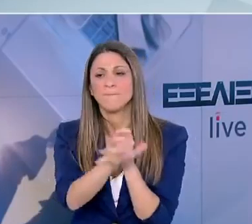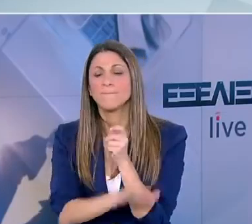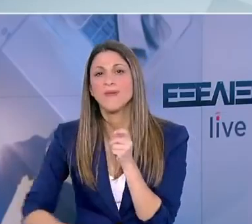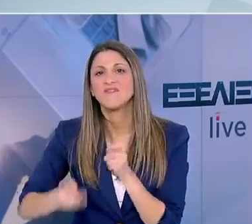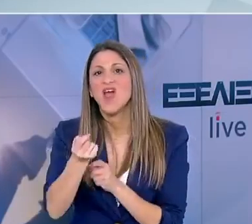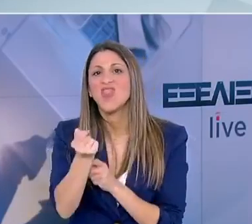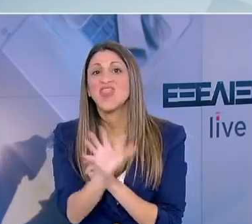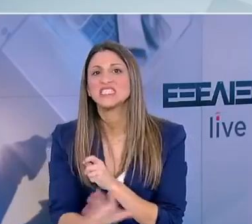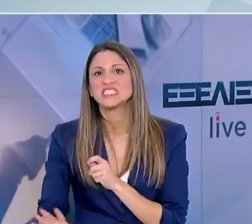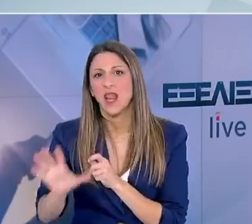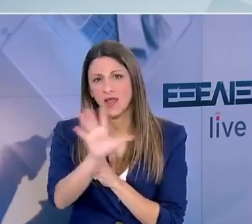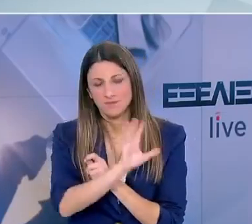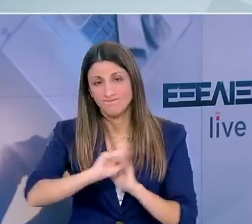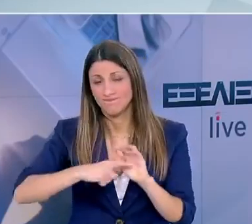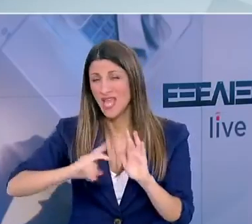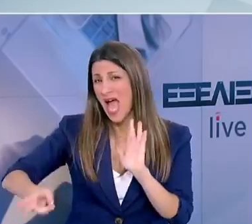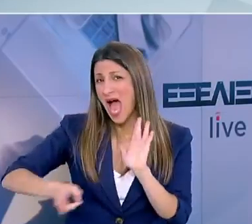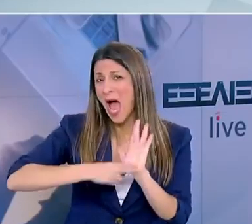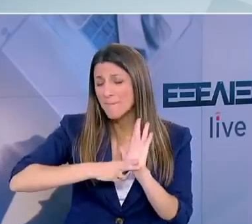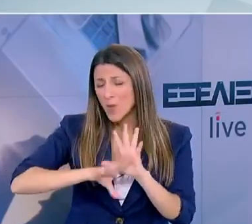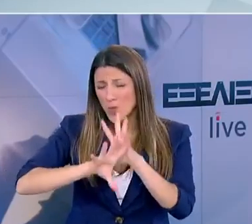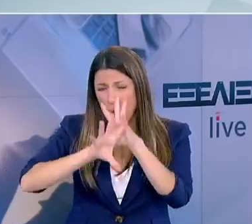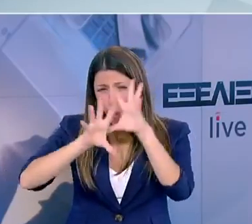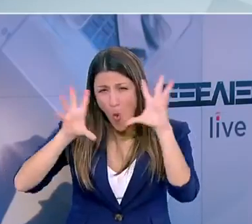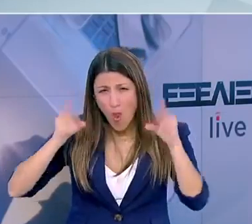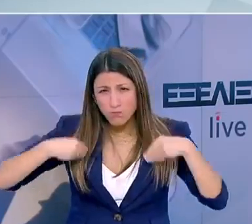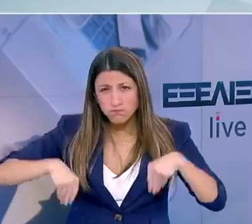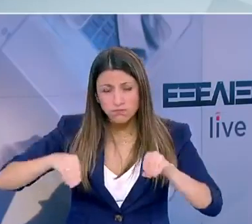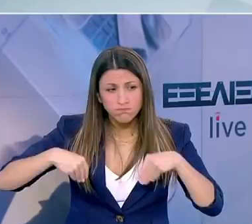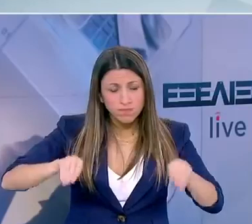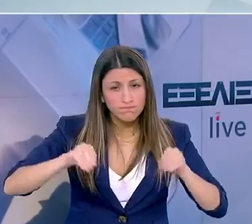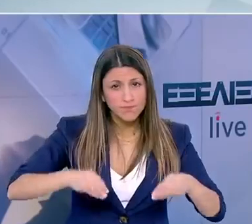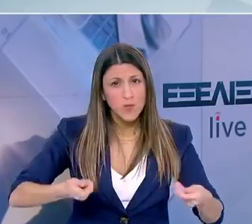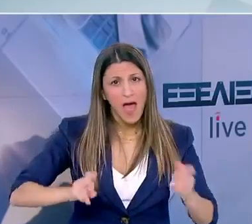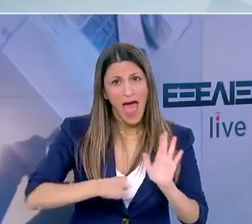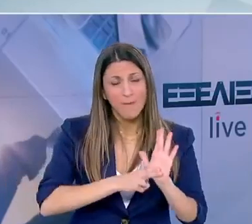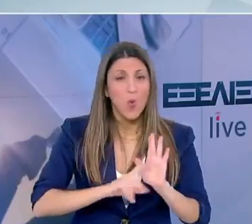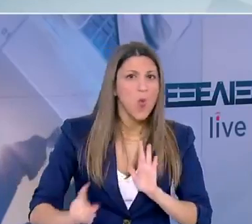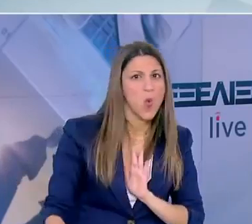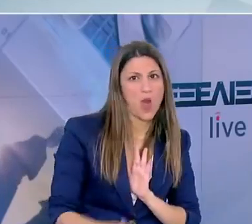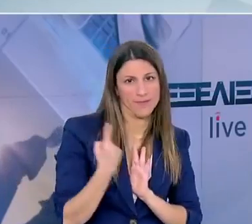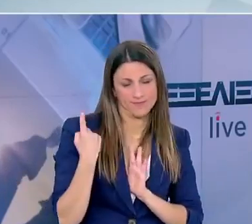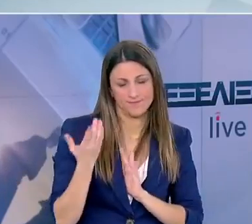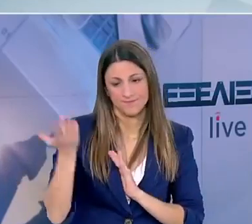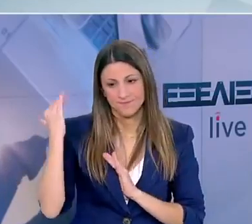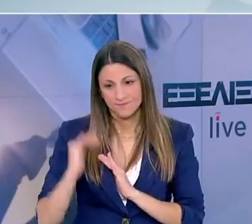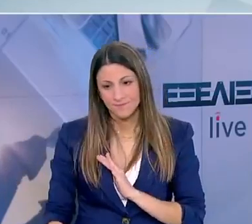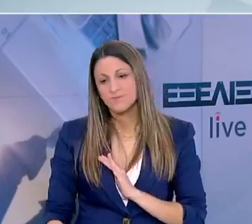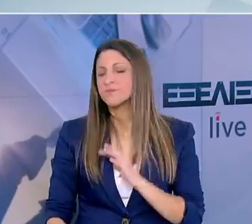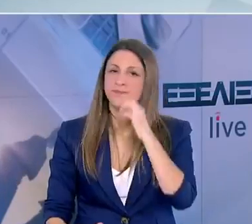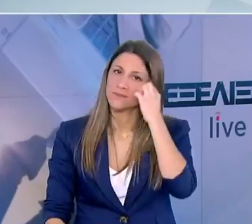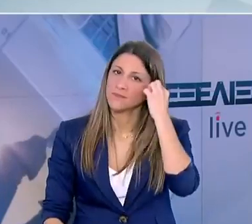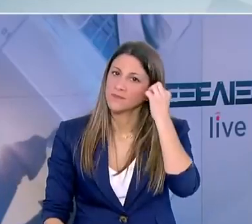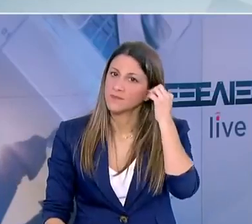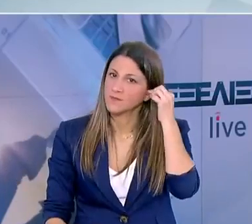της Θεσσαλίας. Απαγορεύεται η άσκηση κάθε μορφής πλανόδιου εμπορίου. Επίσης, αποφασίστηκε να